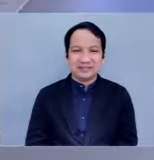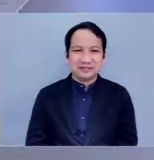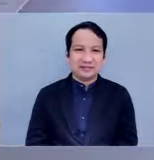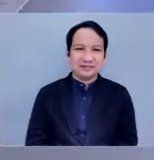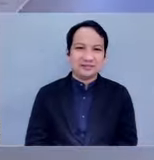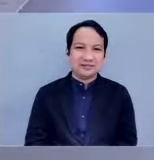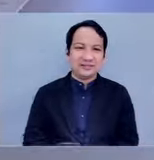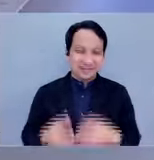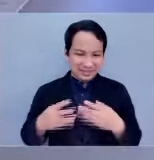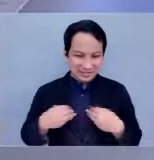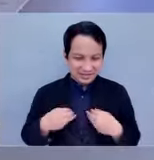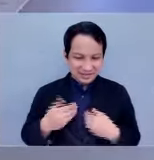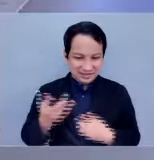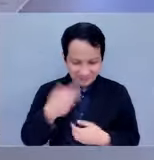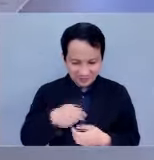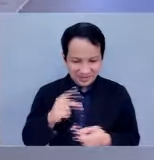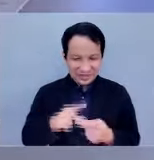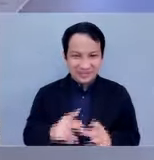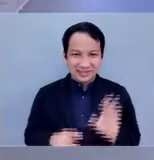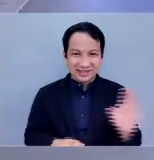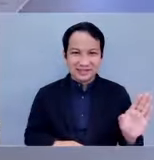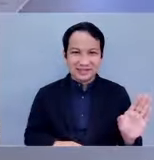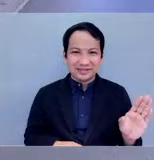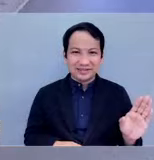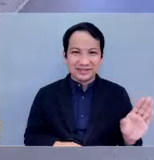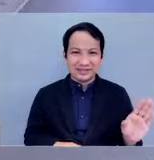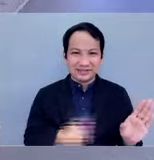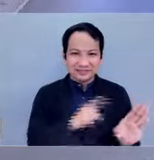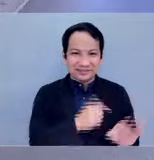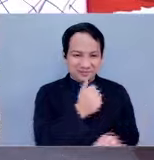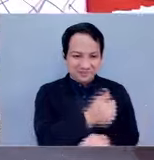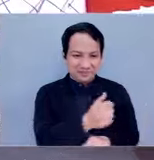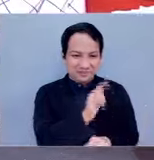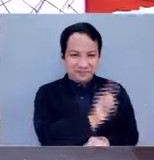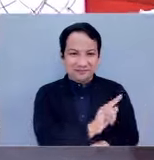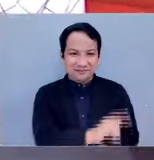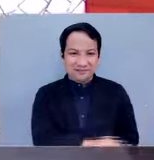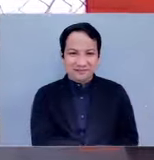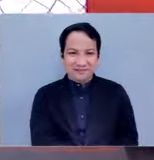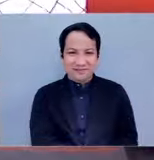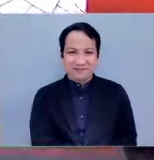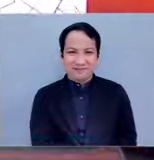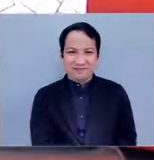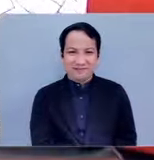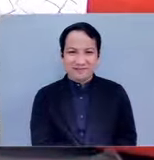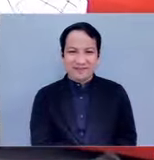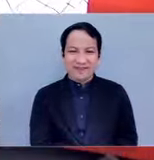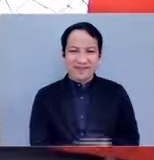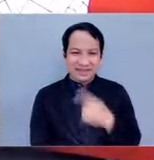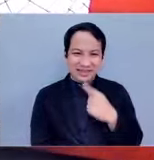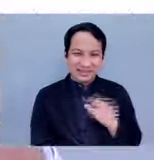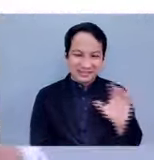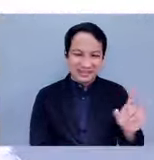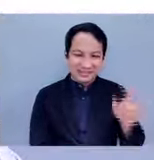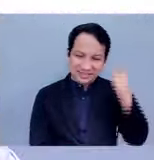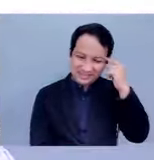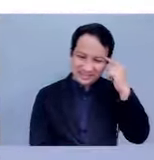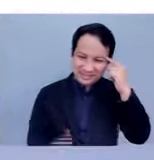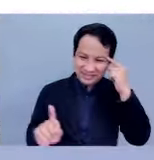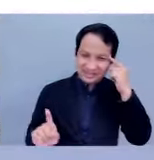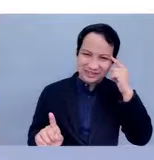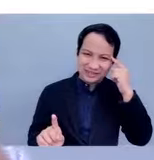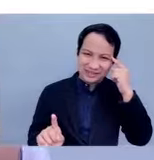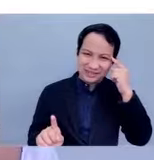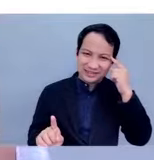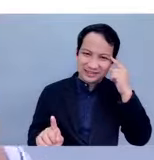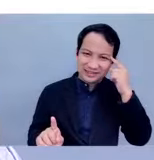ako doon. Pero lang po pa rin siya. Pero nakita mo yung pagmamahal ko sa'yo, di ba? Yun pa din. Yung mindset ko doon is, kailangan kong maging